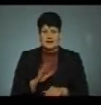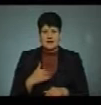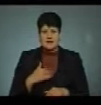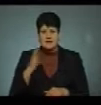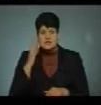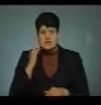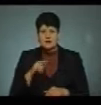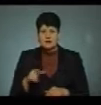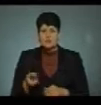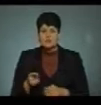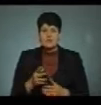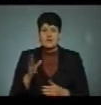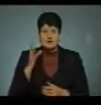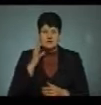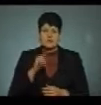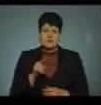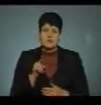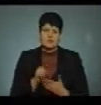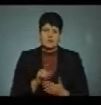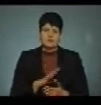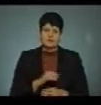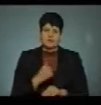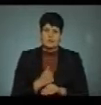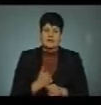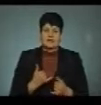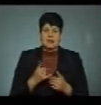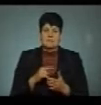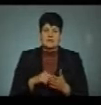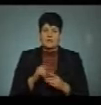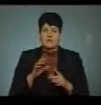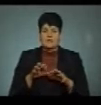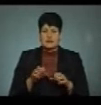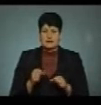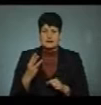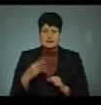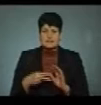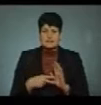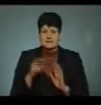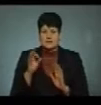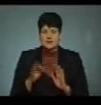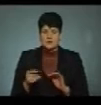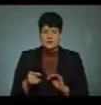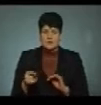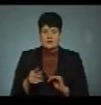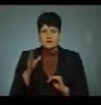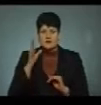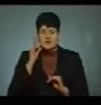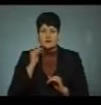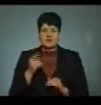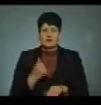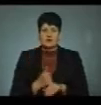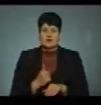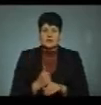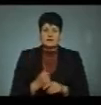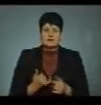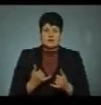Тернополя вважають, що вона мала бути пріоритетною для міської влади. 37% тернополян вважають, що пріоритетом для міської влади має